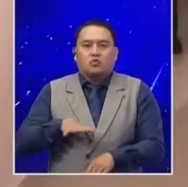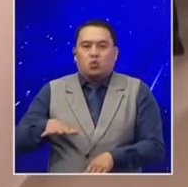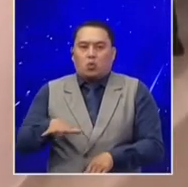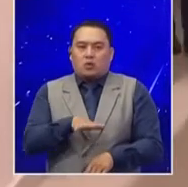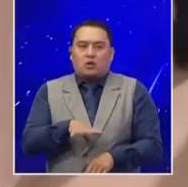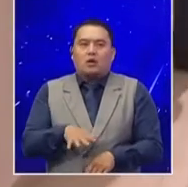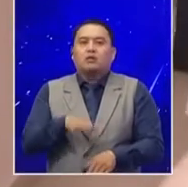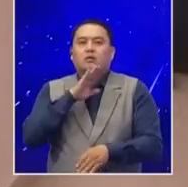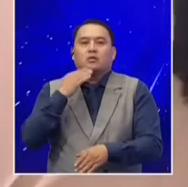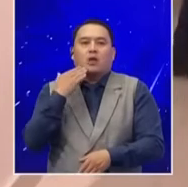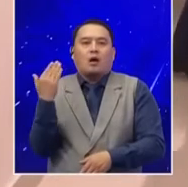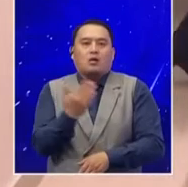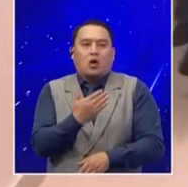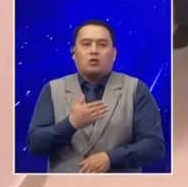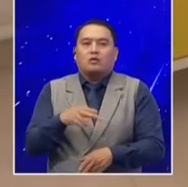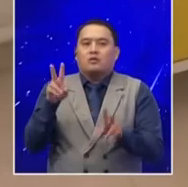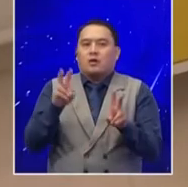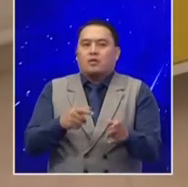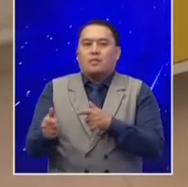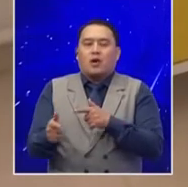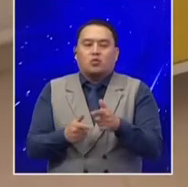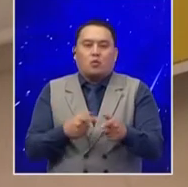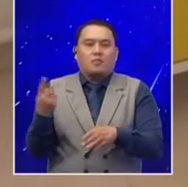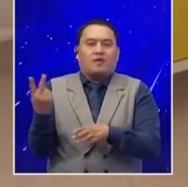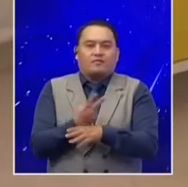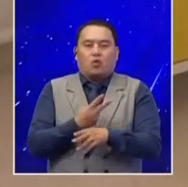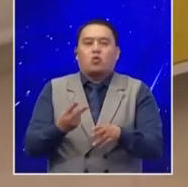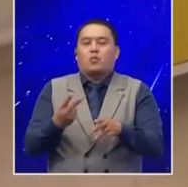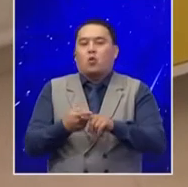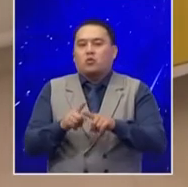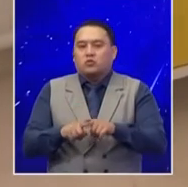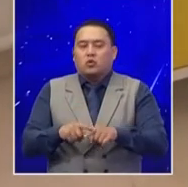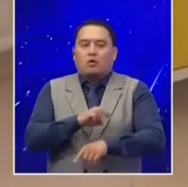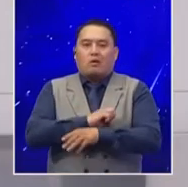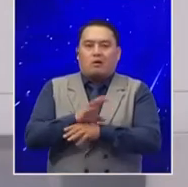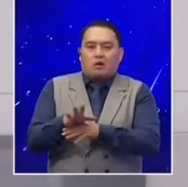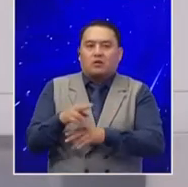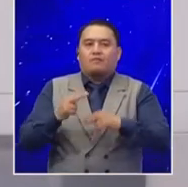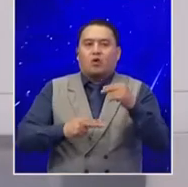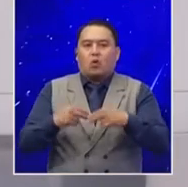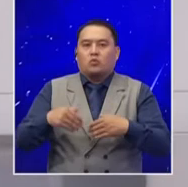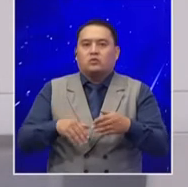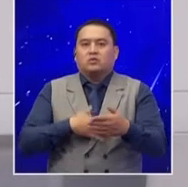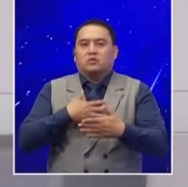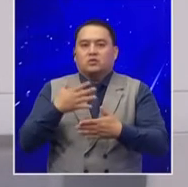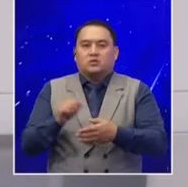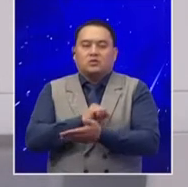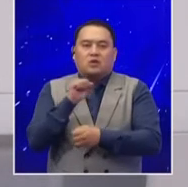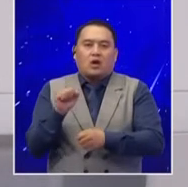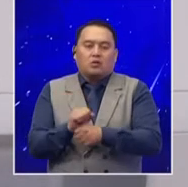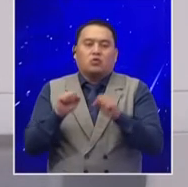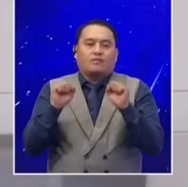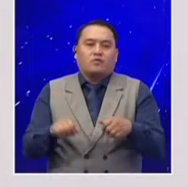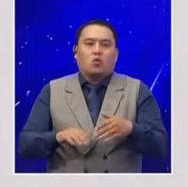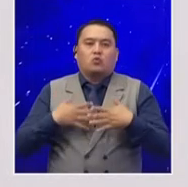больницы. Как доложили Аманды Кубаталову, в рамках подготовки ко второй волне коронавируса в медучреждении возвели кислородную станцию. Она даст